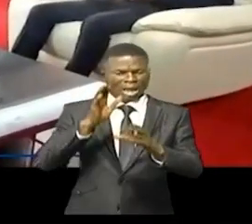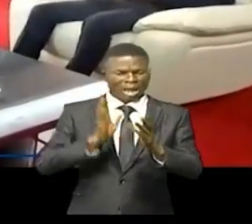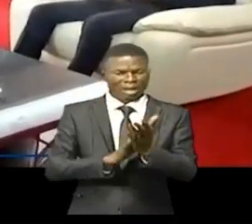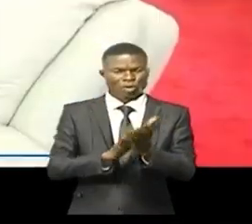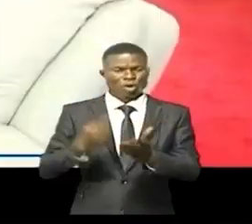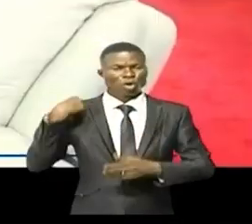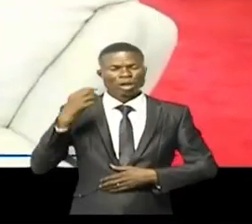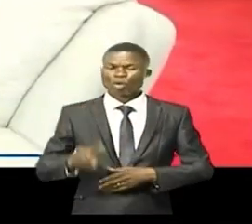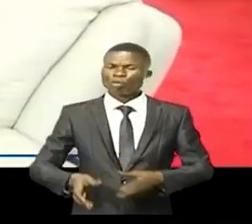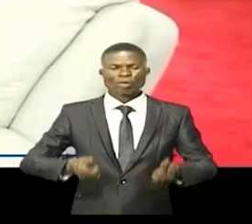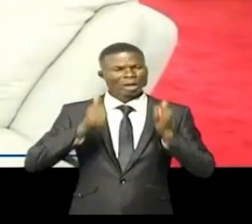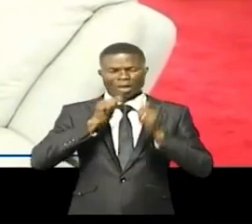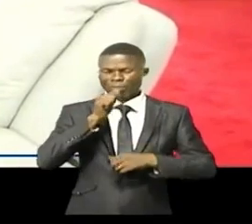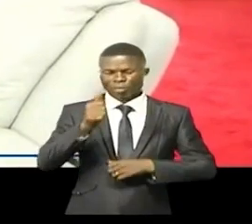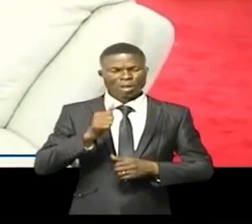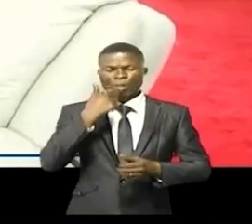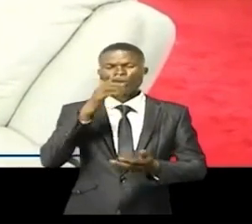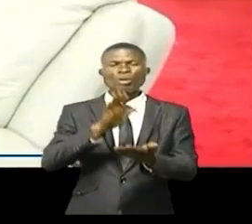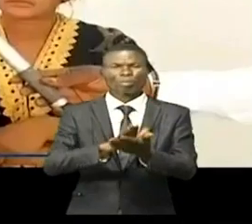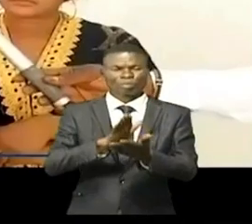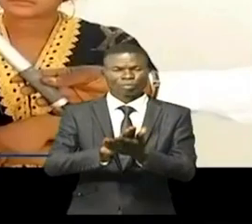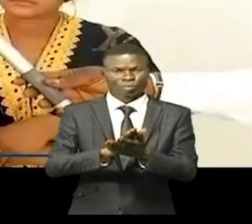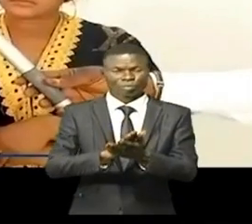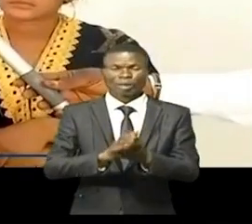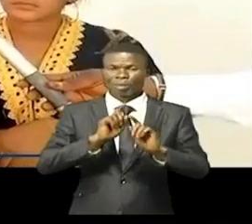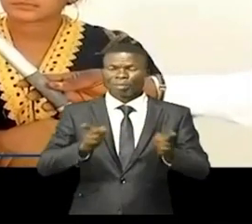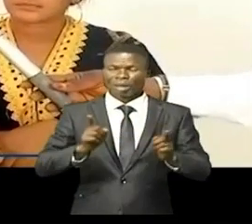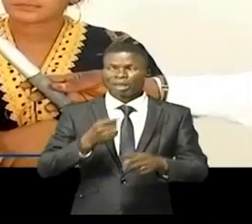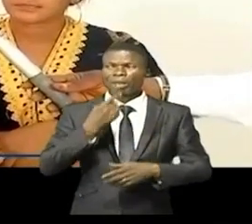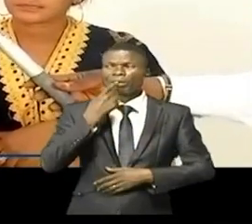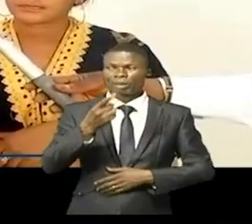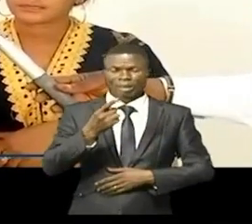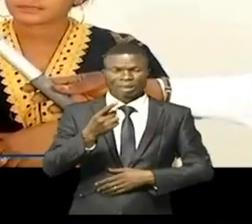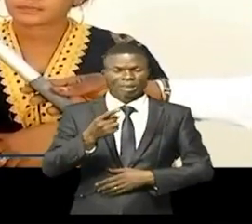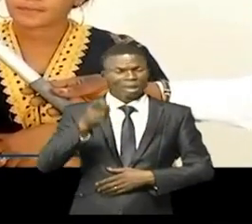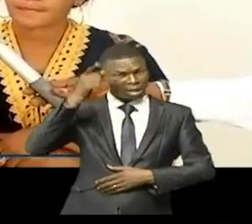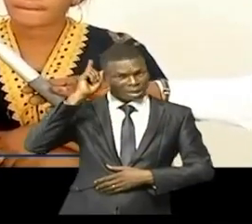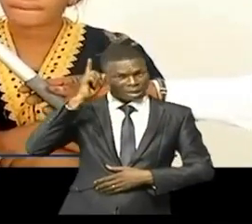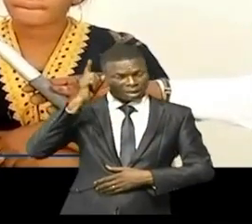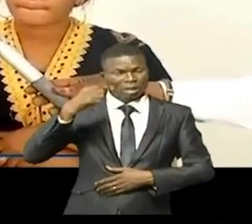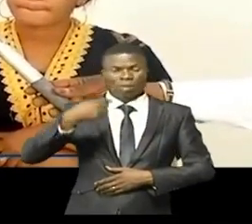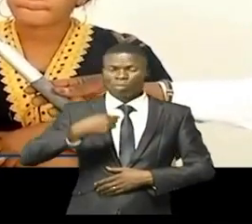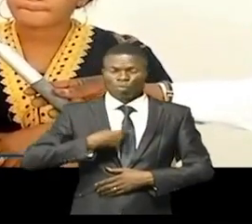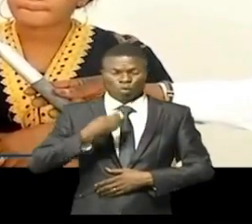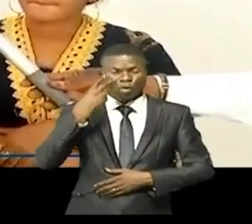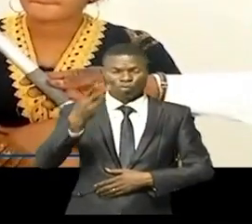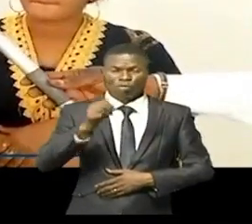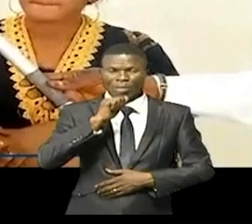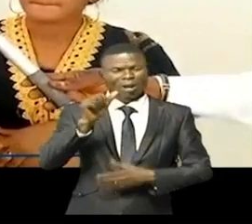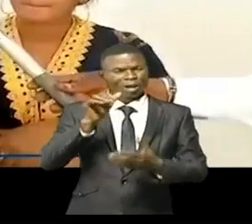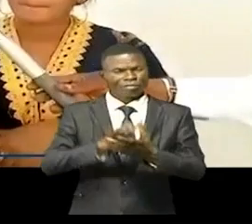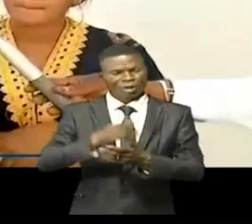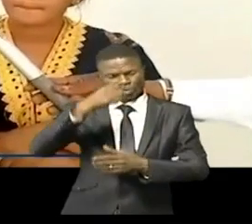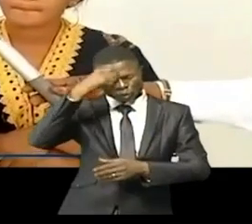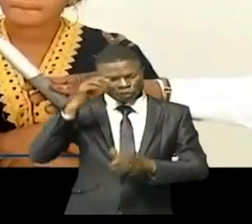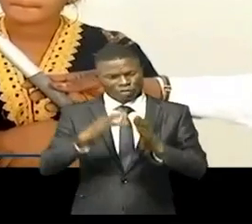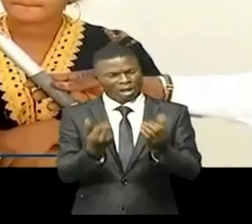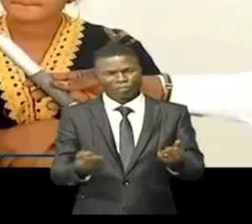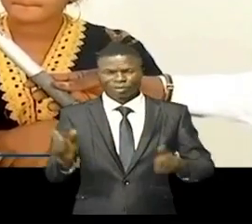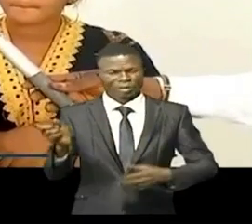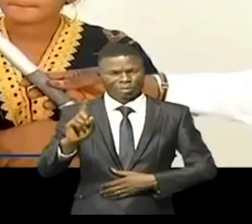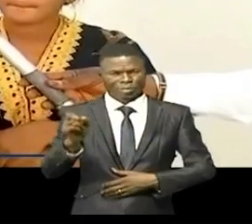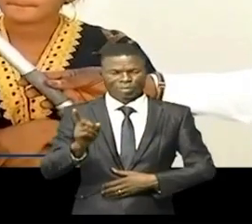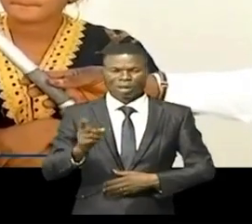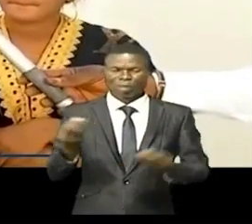la remercions infiniment. Et le jour où j'avais pris la parole, je l'avais dit, que je ne doutais pas un seul instant qu'il allait donc